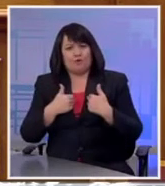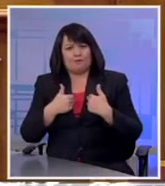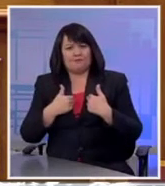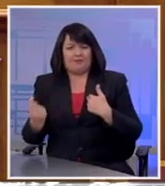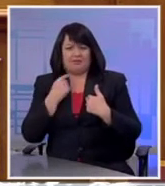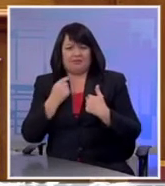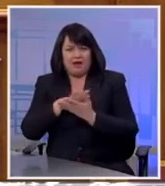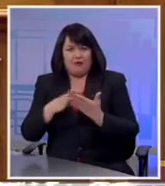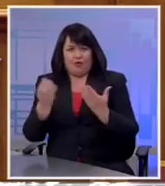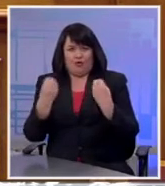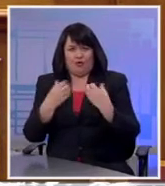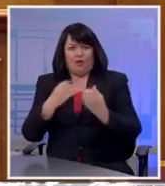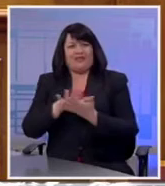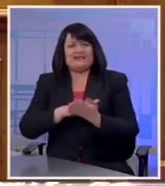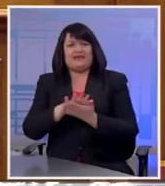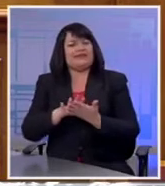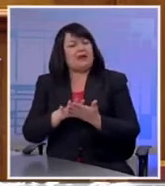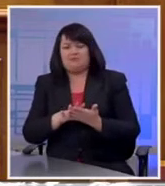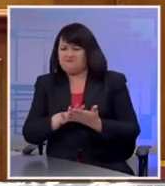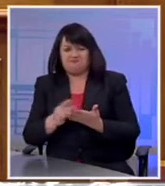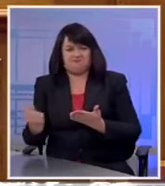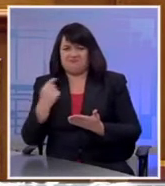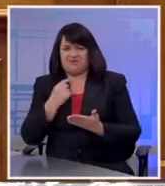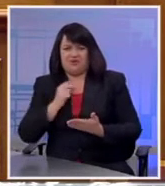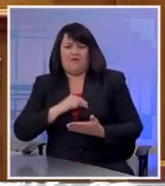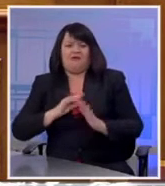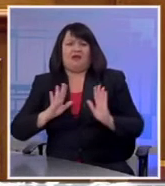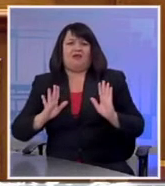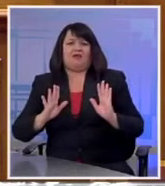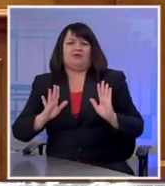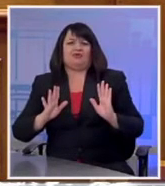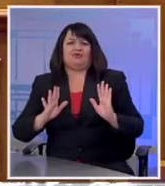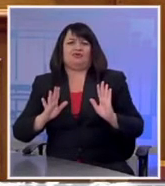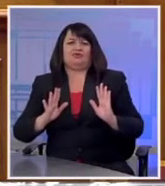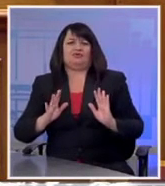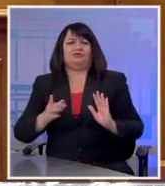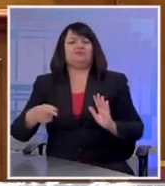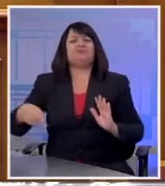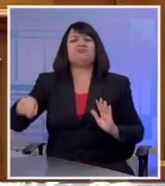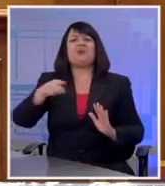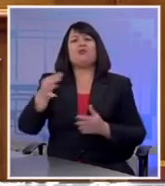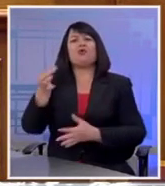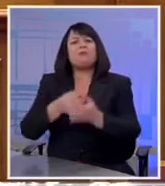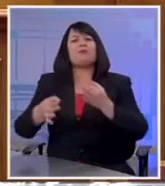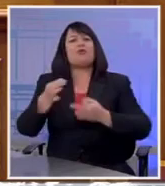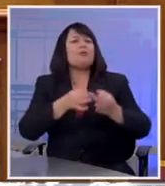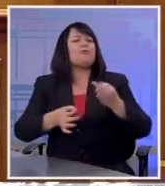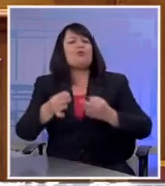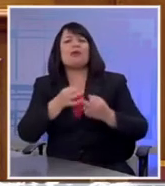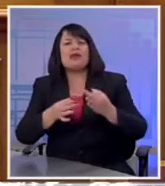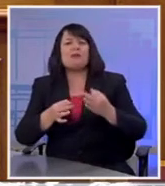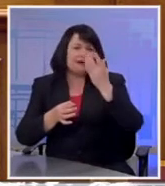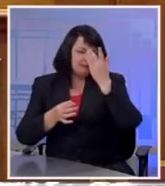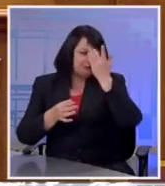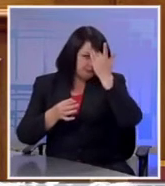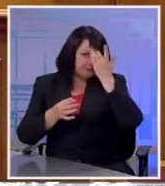έχασα τίποτα με τα θρησκευτικά. Και ούτε άλλων θρησκευμάτων μου είπαν βγάλτε το, δεν είστε ωραία